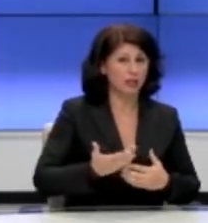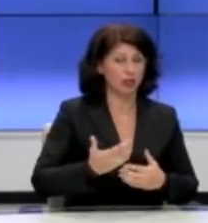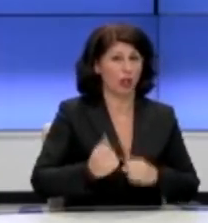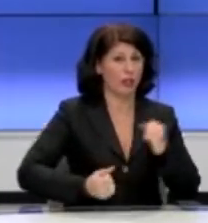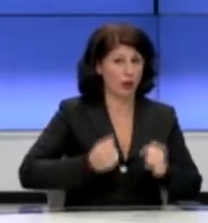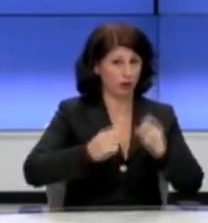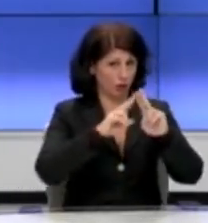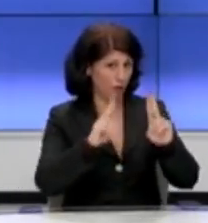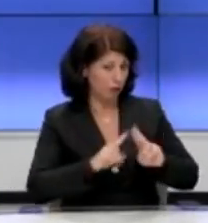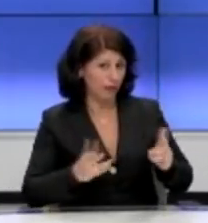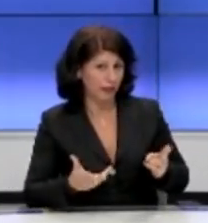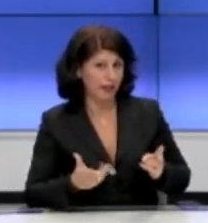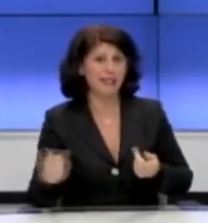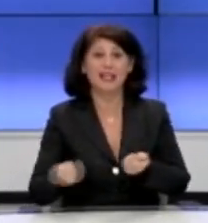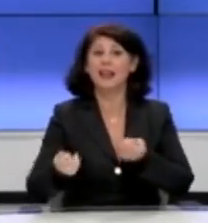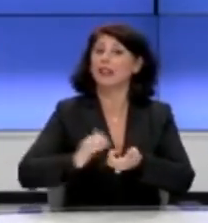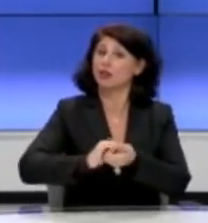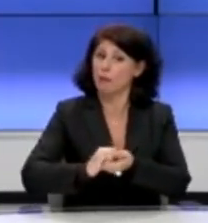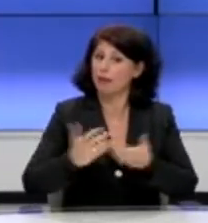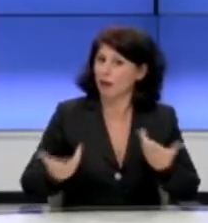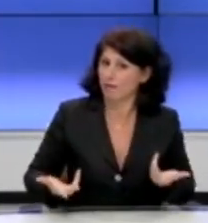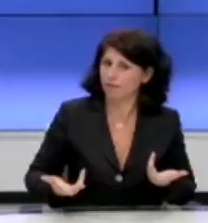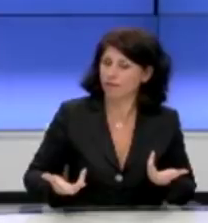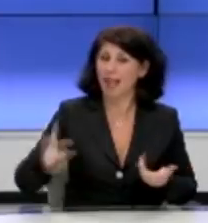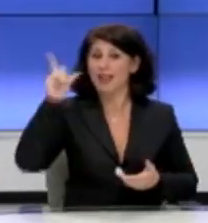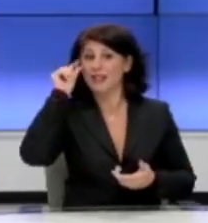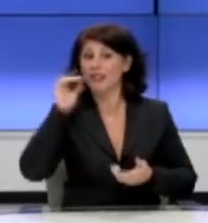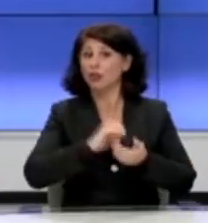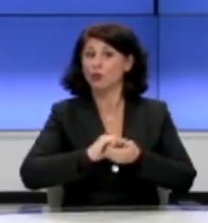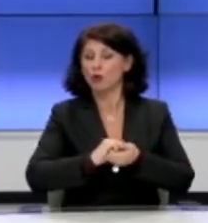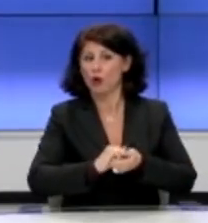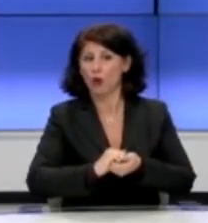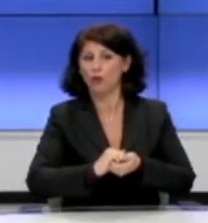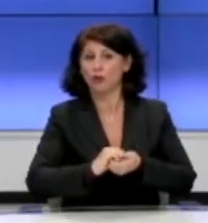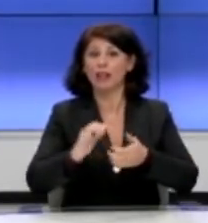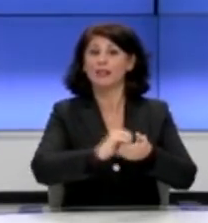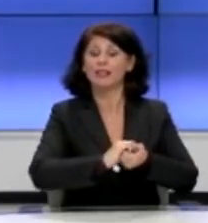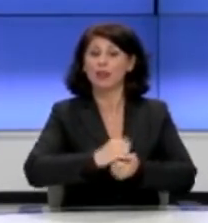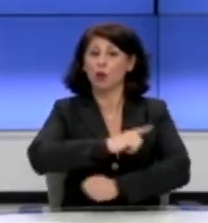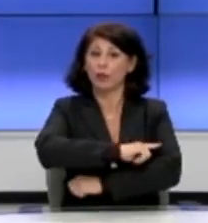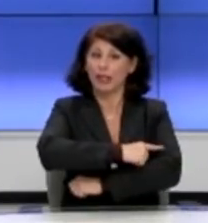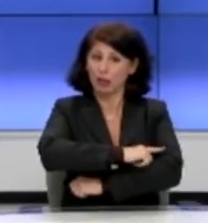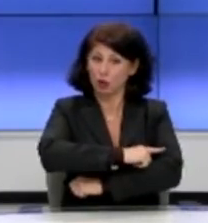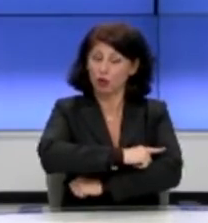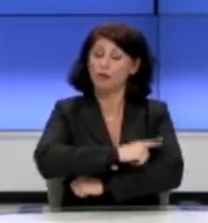σε ομοσπονδίες, σε εργατικά σωματεία, σε φοιτητικούς συλλόγους, σε συλλόγους